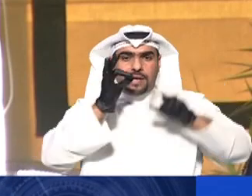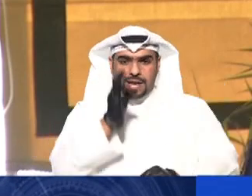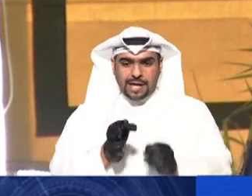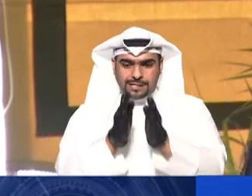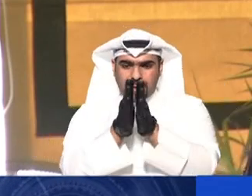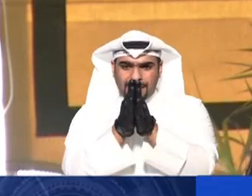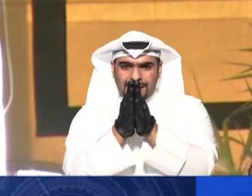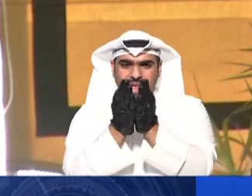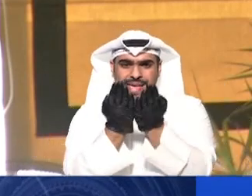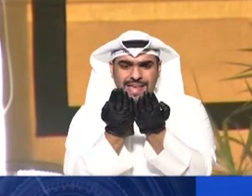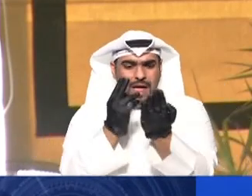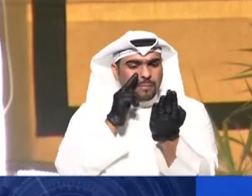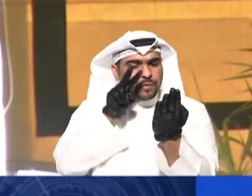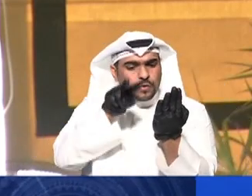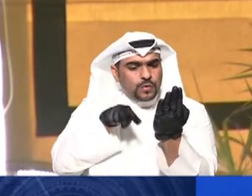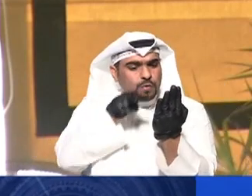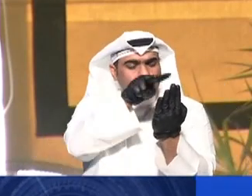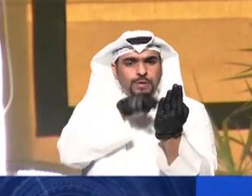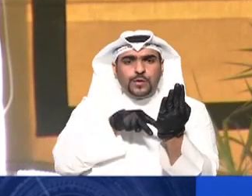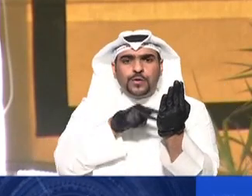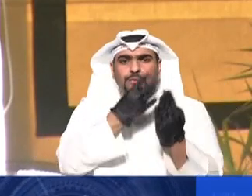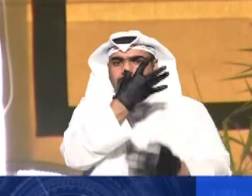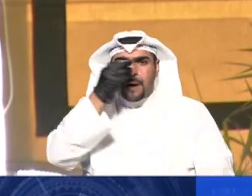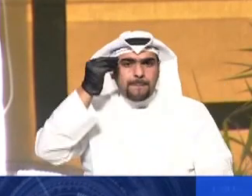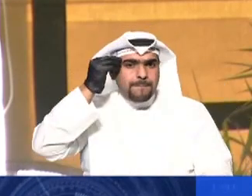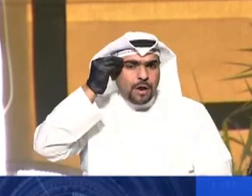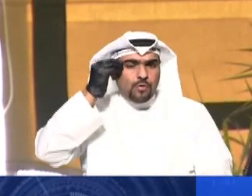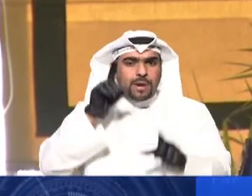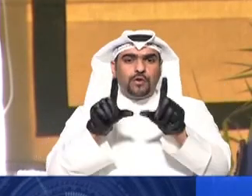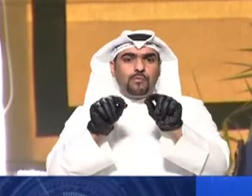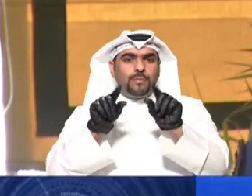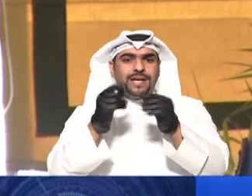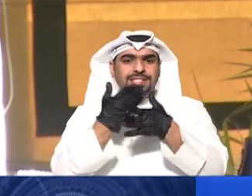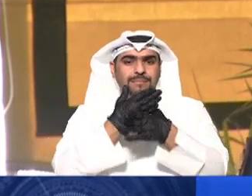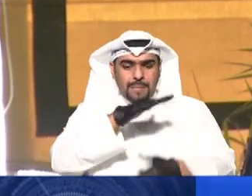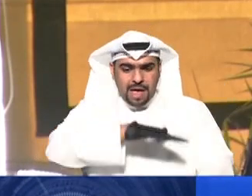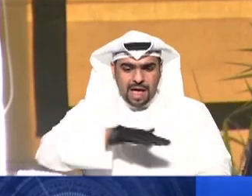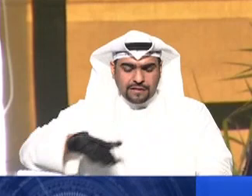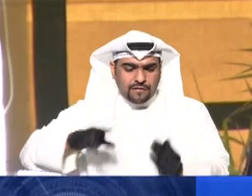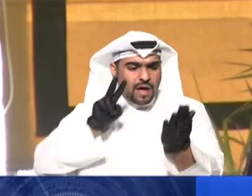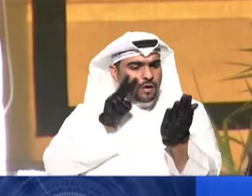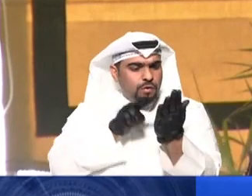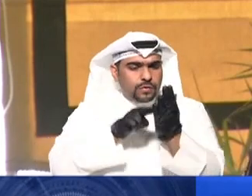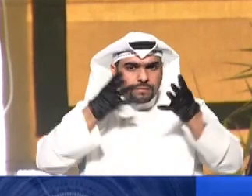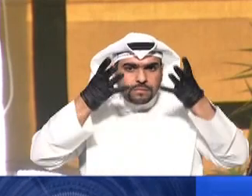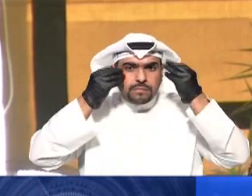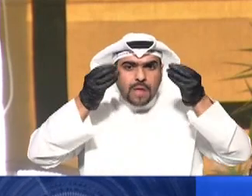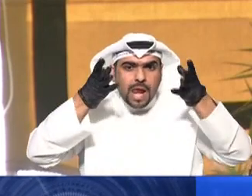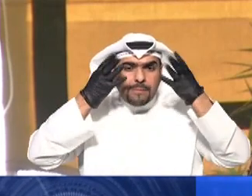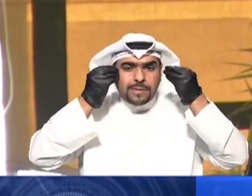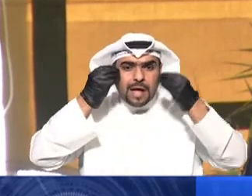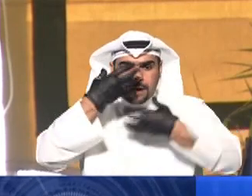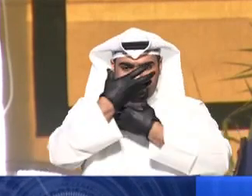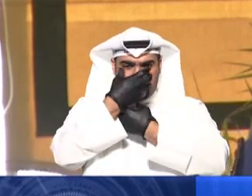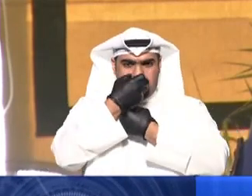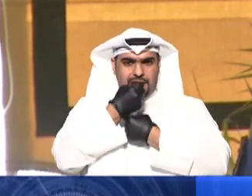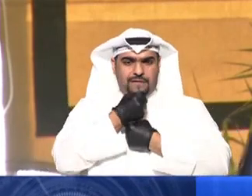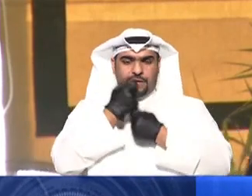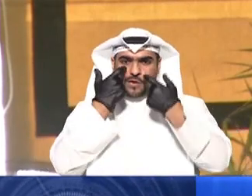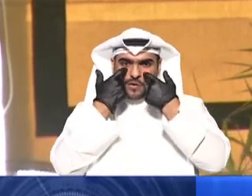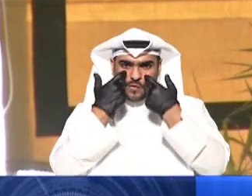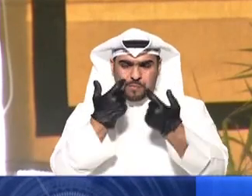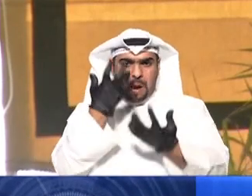بما يحتويه من معلومات كبيرة للأمانة للطفل بكيفية التعامل مع الحدث أولا بأول، وخصوصا بأن